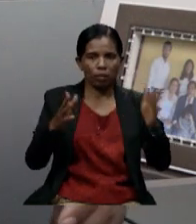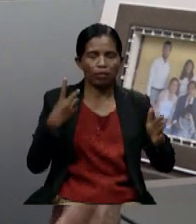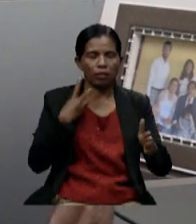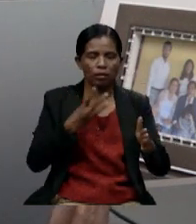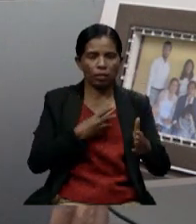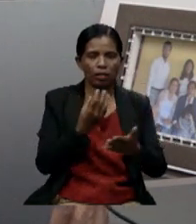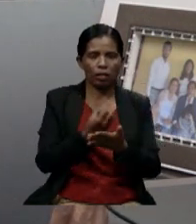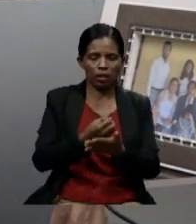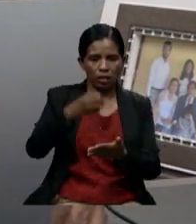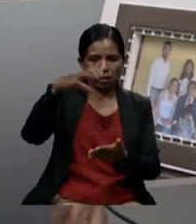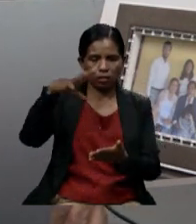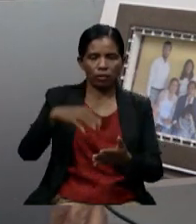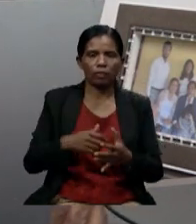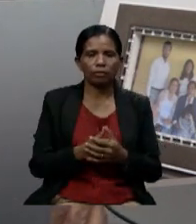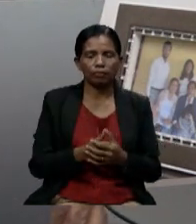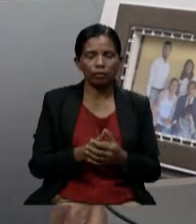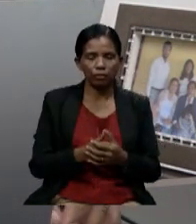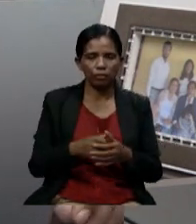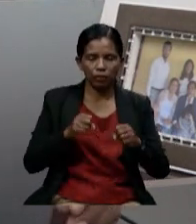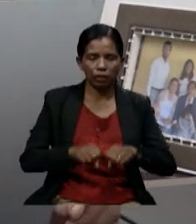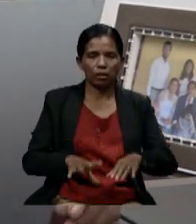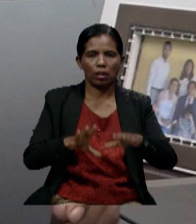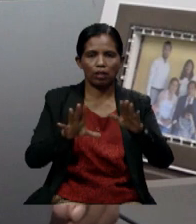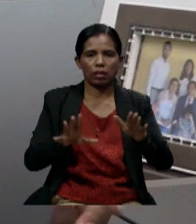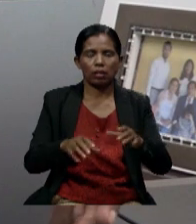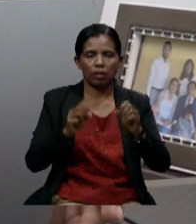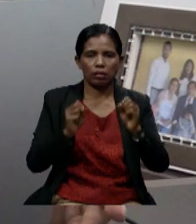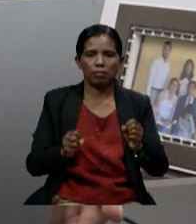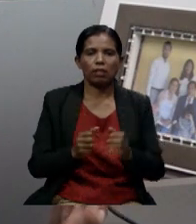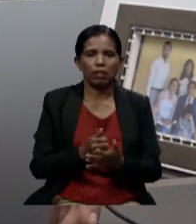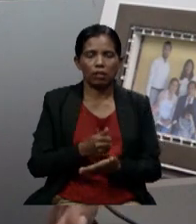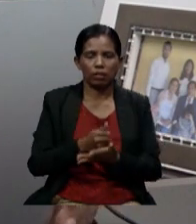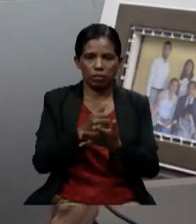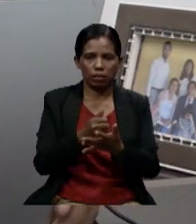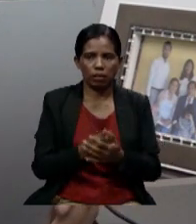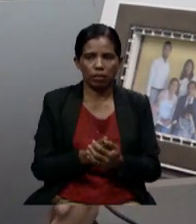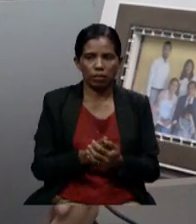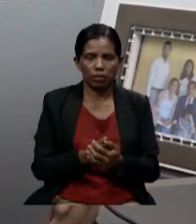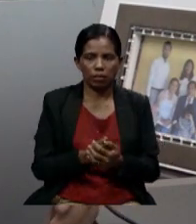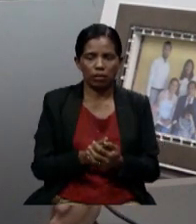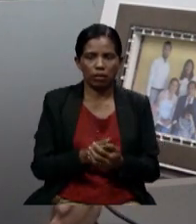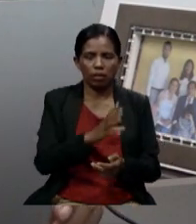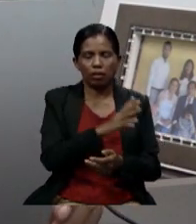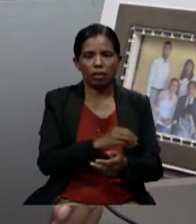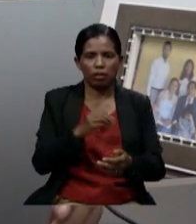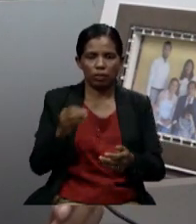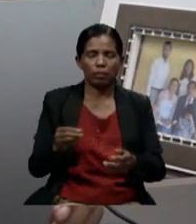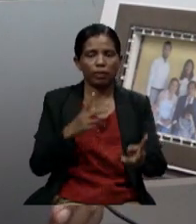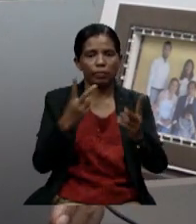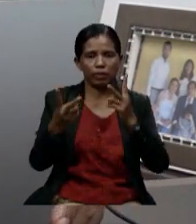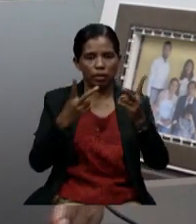rico soin tasi ne be belle serve ba atração turística no mos belle serve